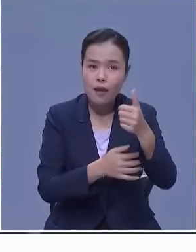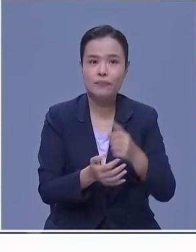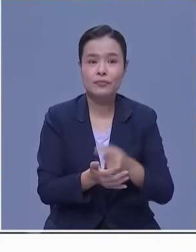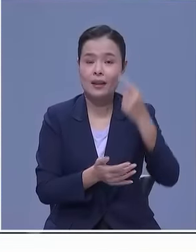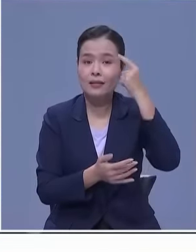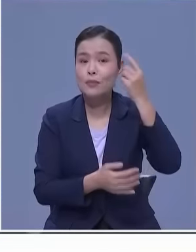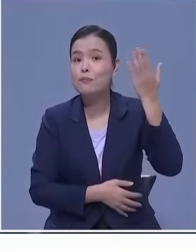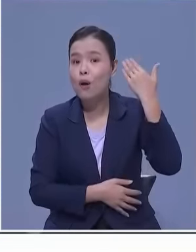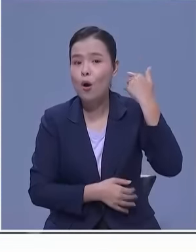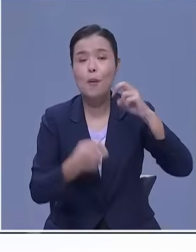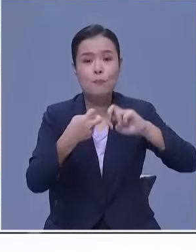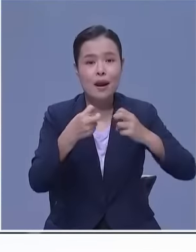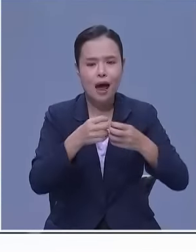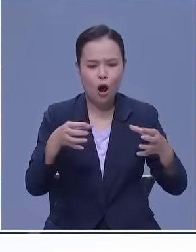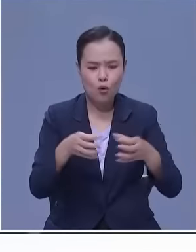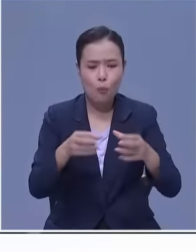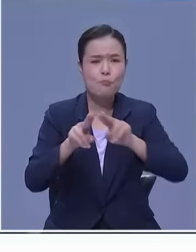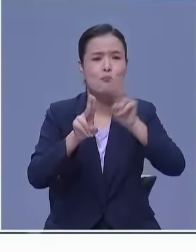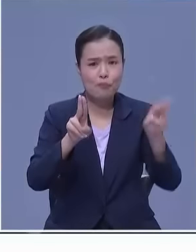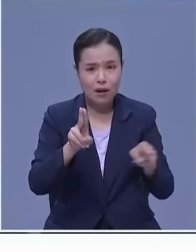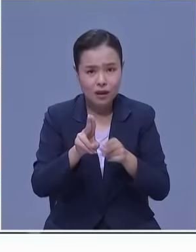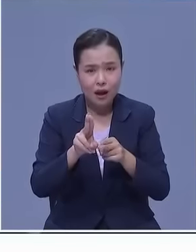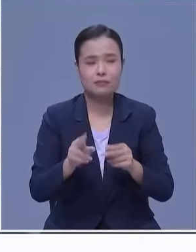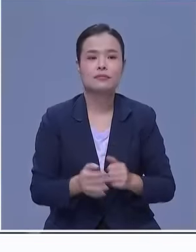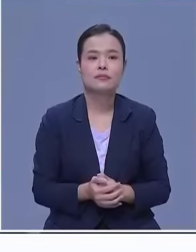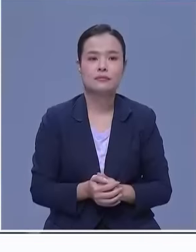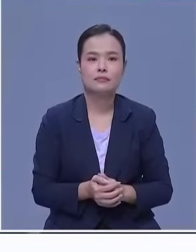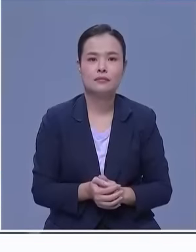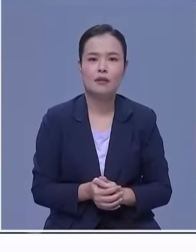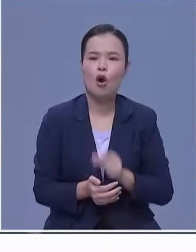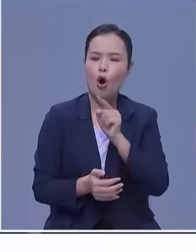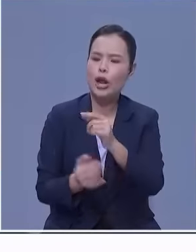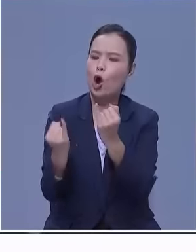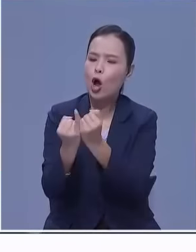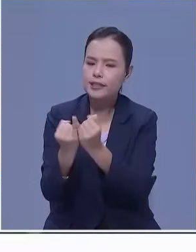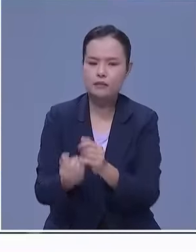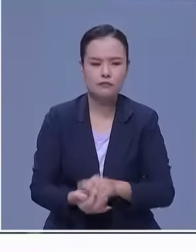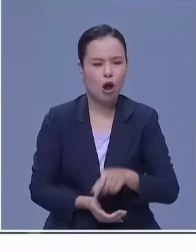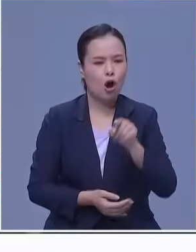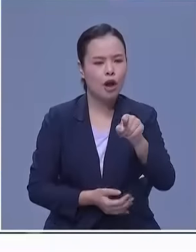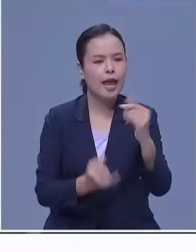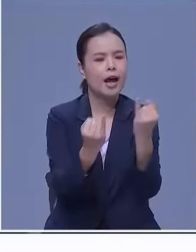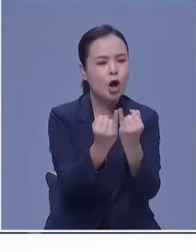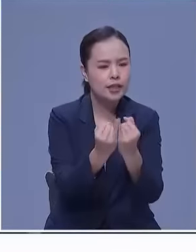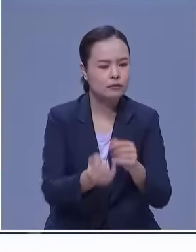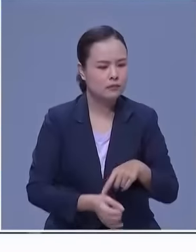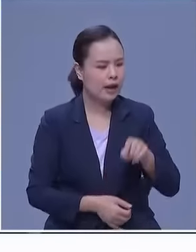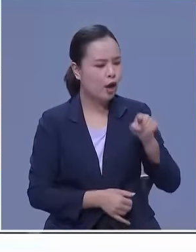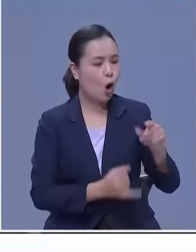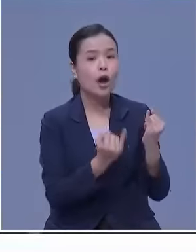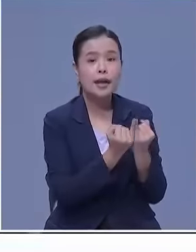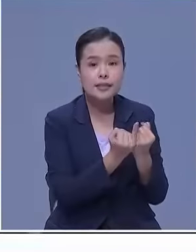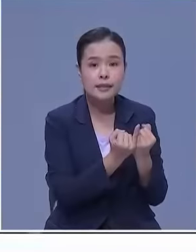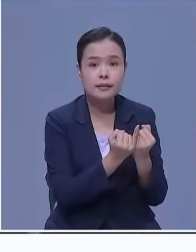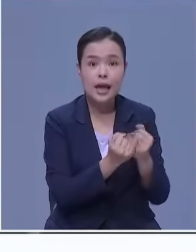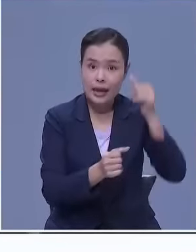ครั้งที่เกิดปัญหานะคะในพรรคพลังประชารัฐมันก็เกิดจากการที่บอกว่าคนนั้นก็ไกลชิดคนนี้ก็ซ้ายตรงลุงเนี่ยอย่างกรณีของคุณ